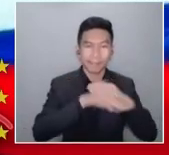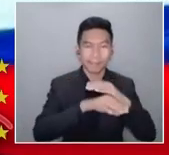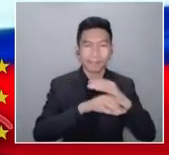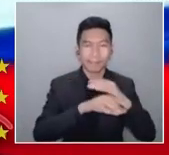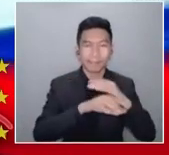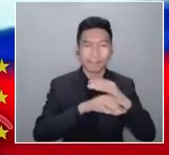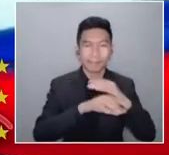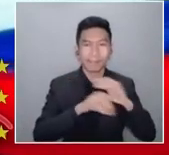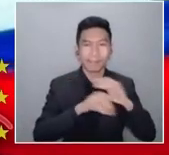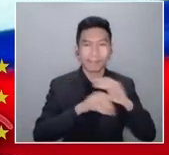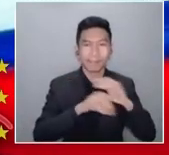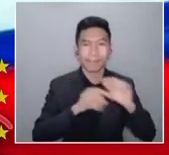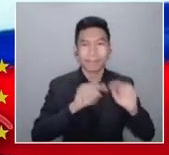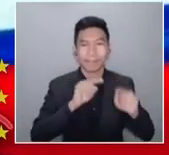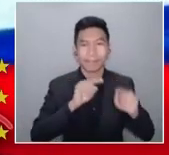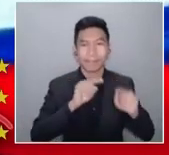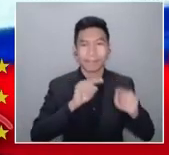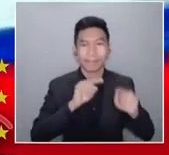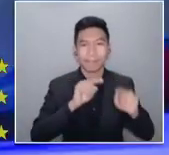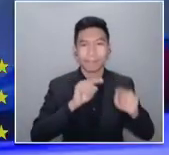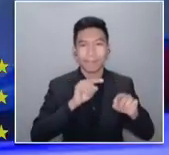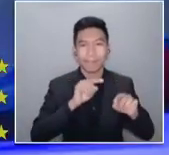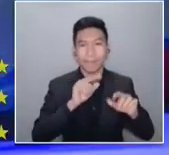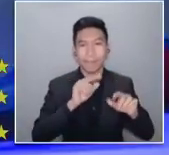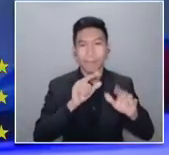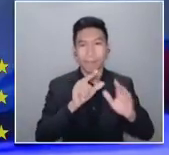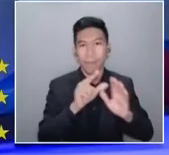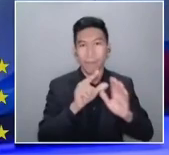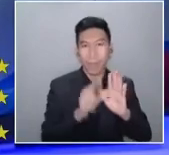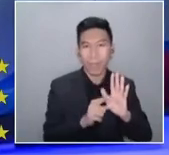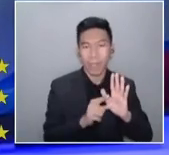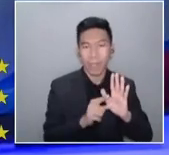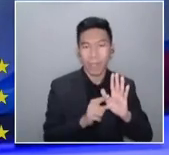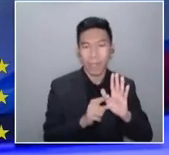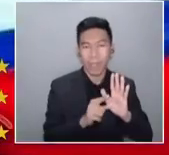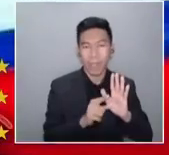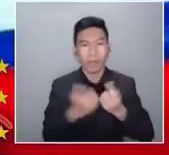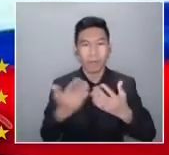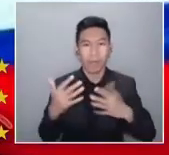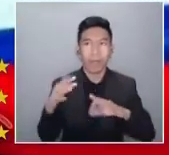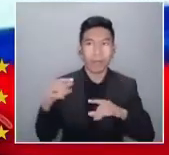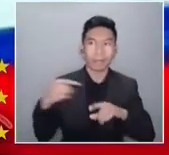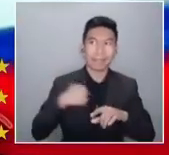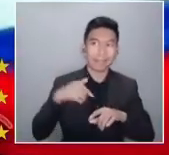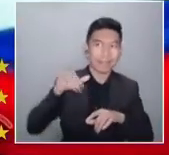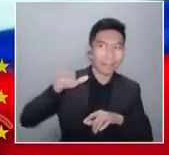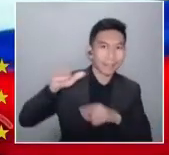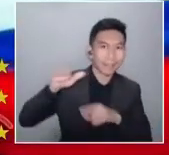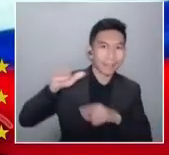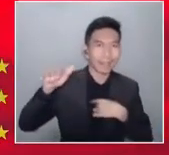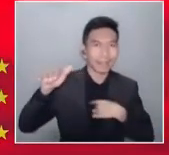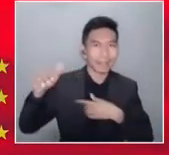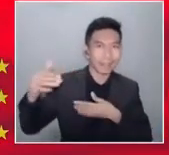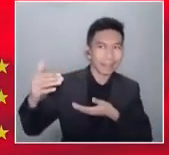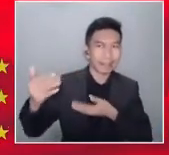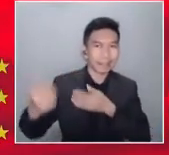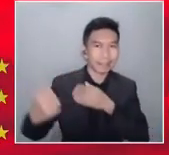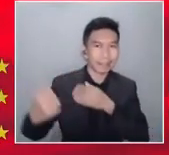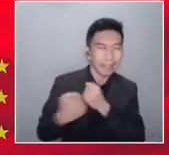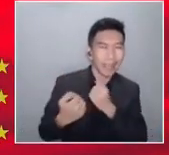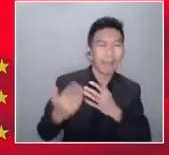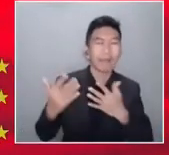para walang palakasan. No? At of course, kailangan ang interest mababa. With easy terms.